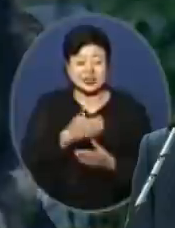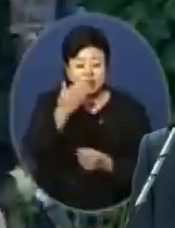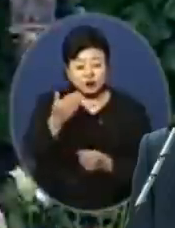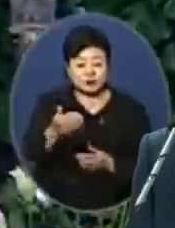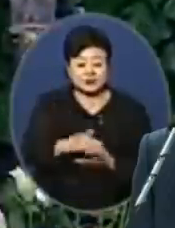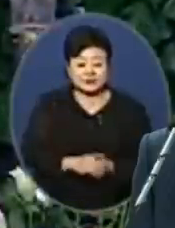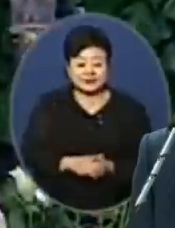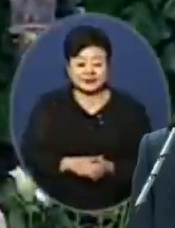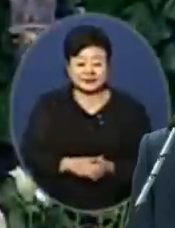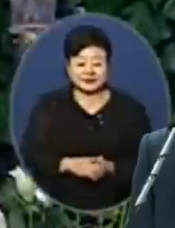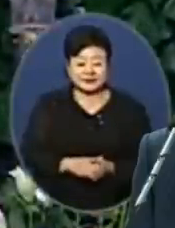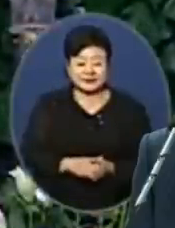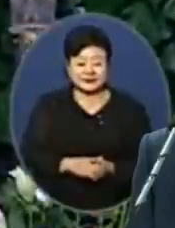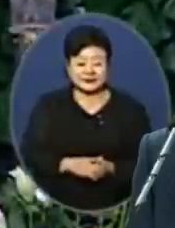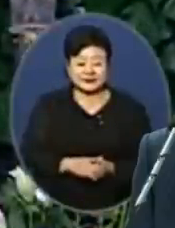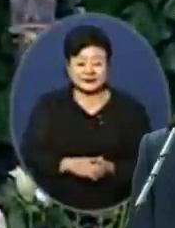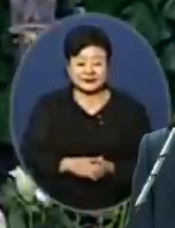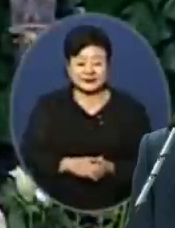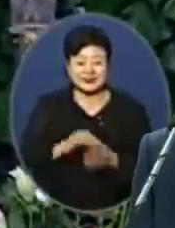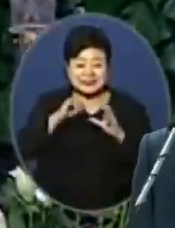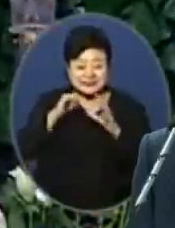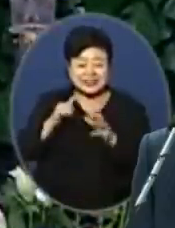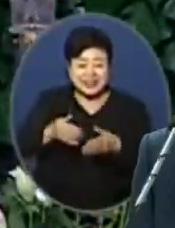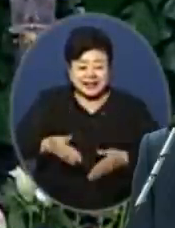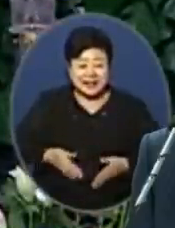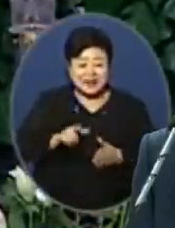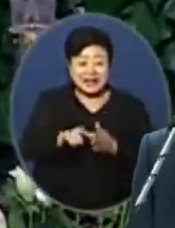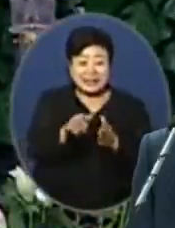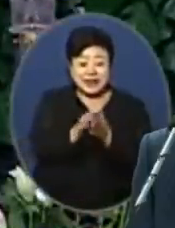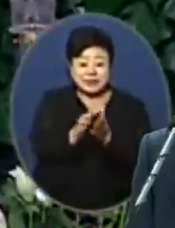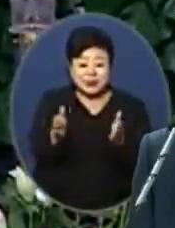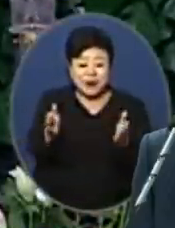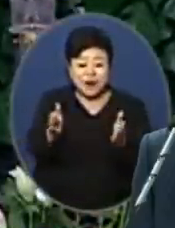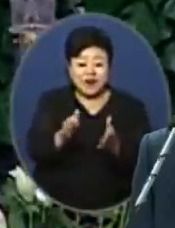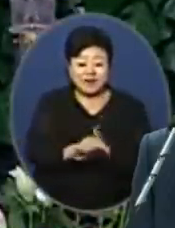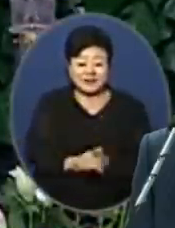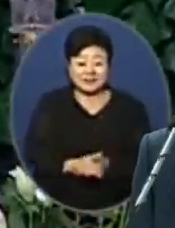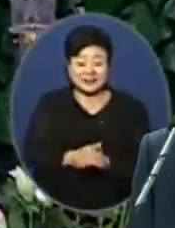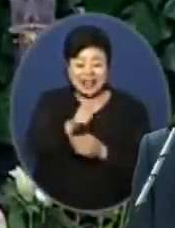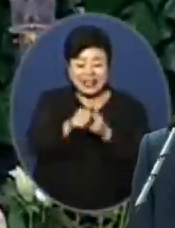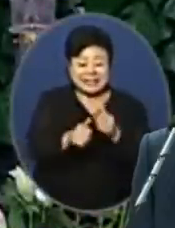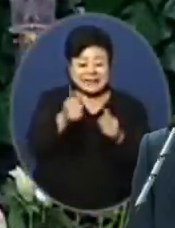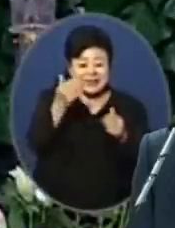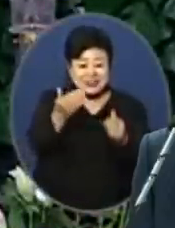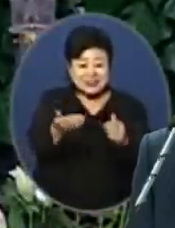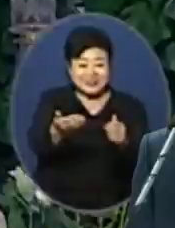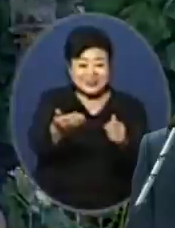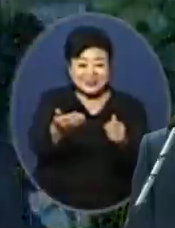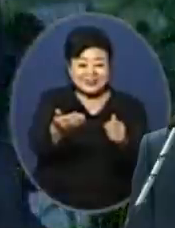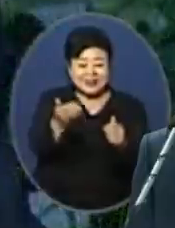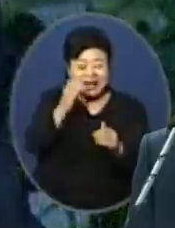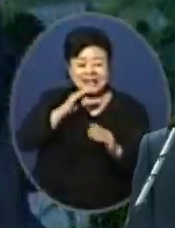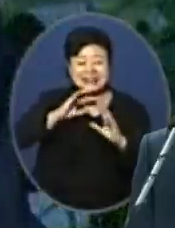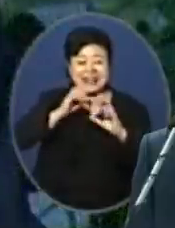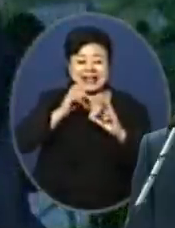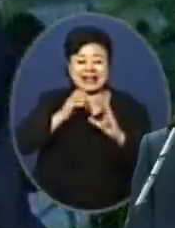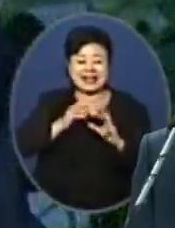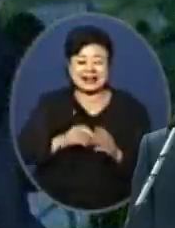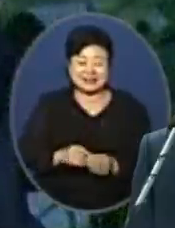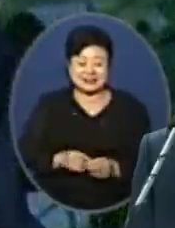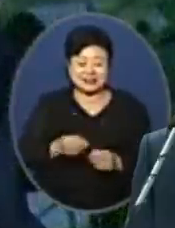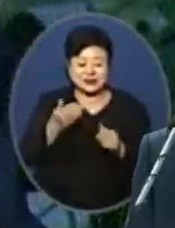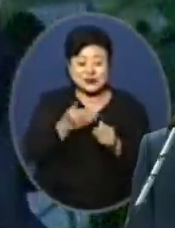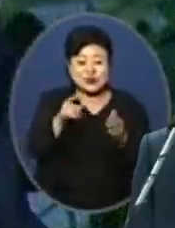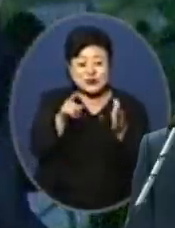여러분은 이 세상에 태어날 때부터 하나님께서 천국을 누릴 수 있도록 하기